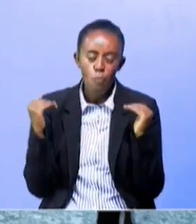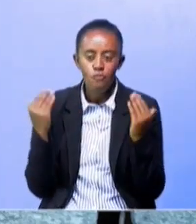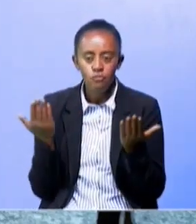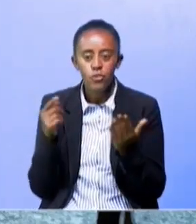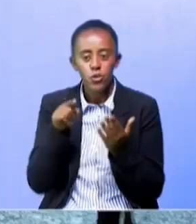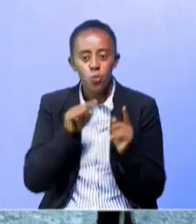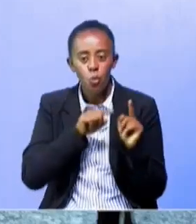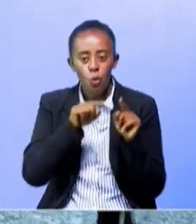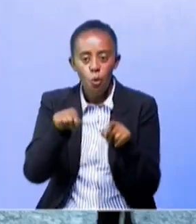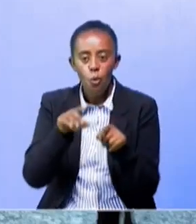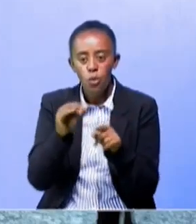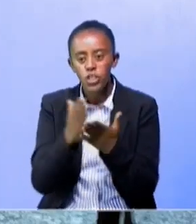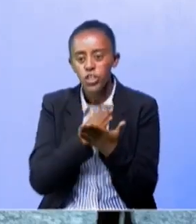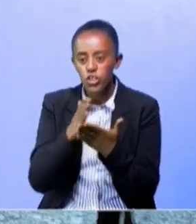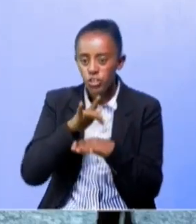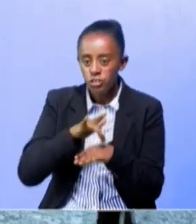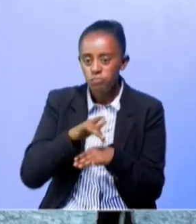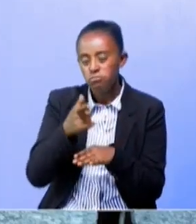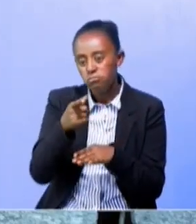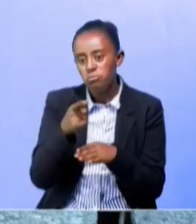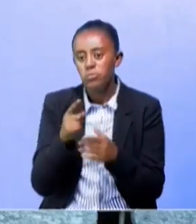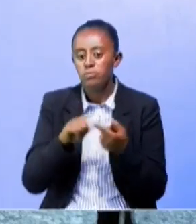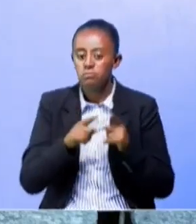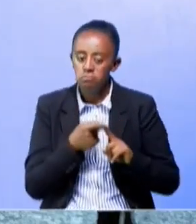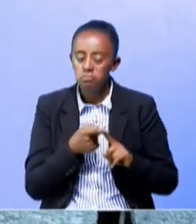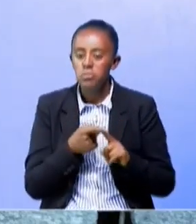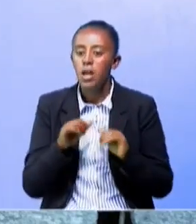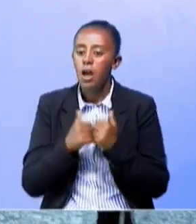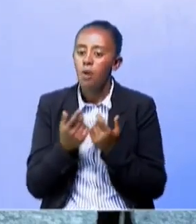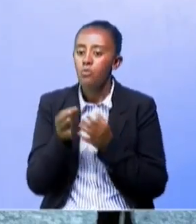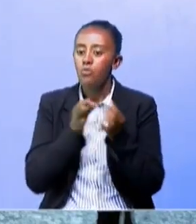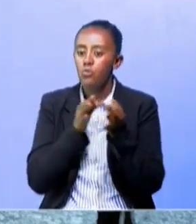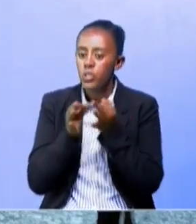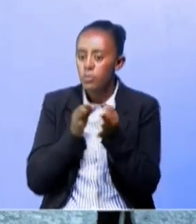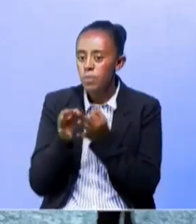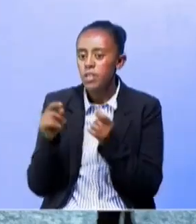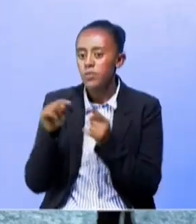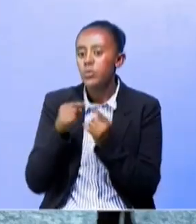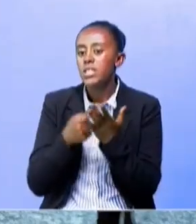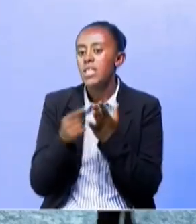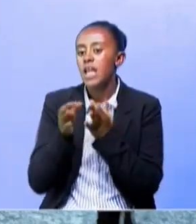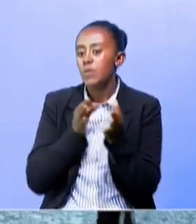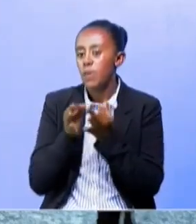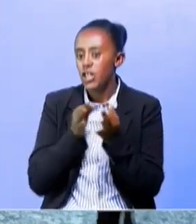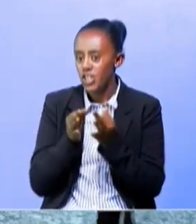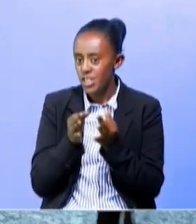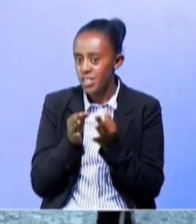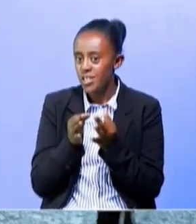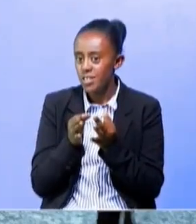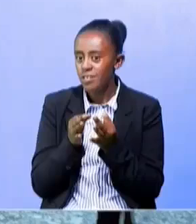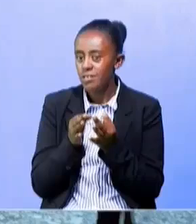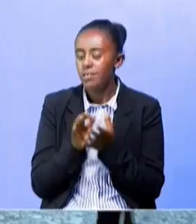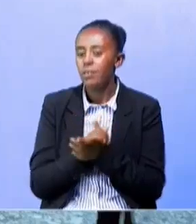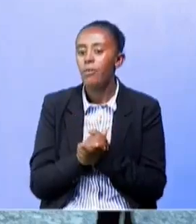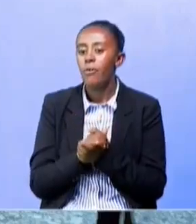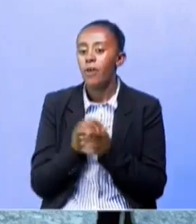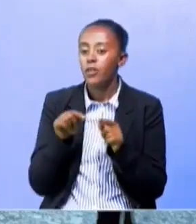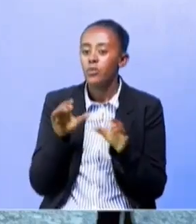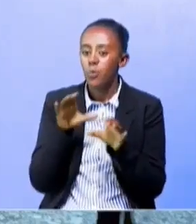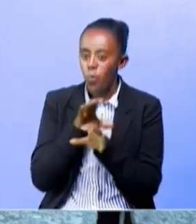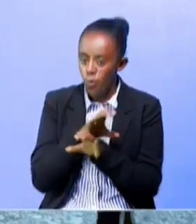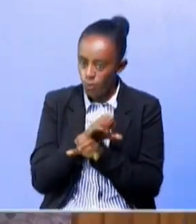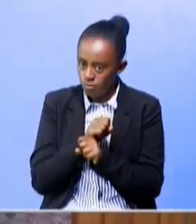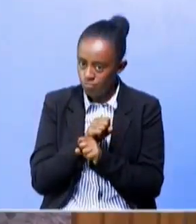we have now. We have to support those who take part in the health sector infrastructure. መስፋት እንዲችሉ ማገዝ ይገባናል።